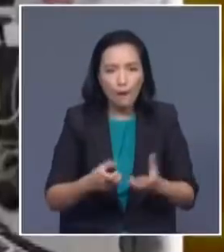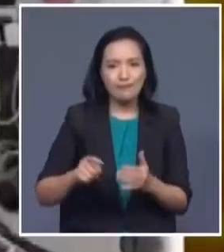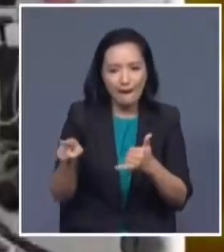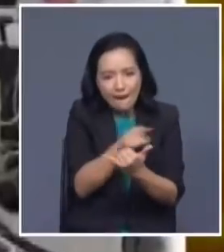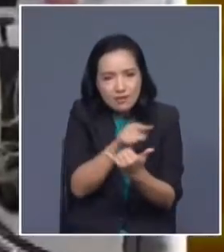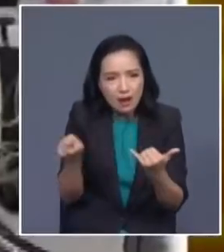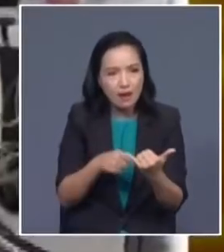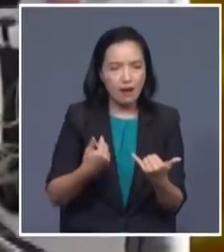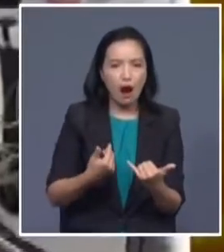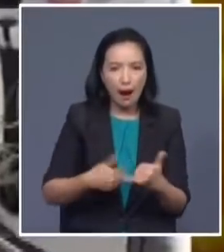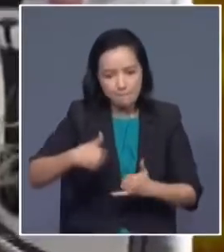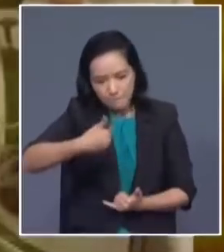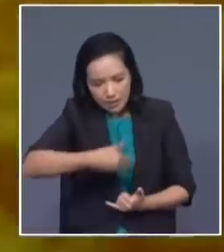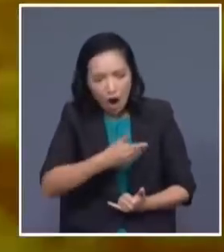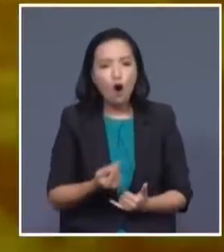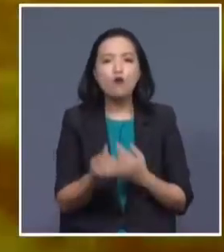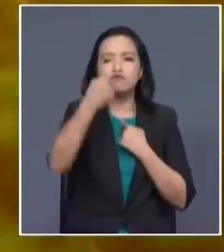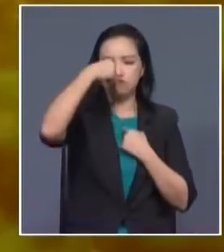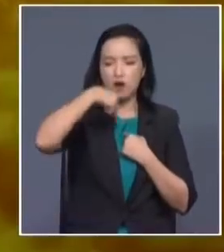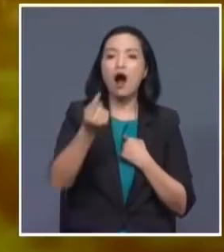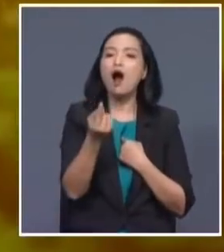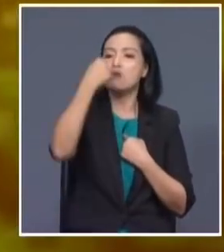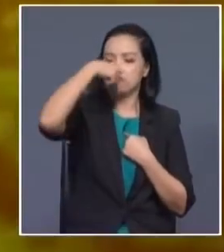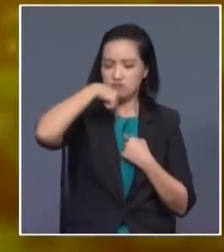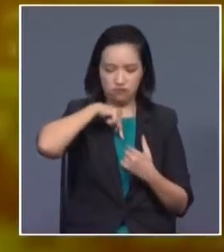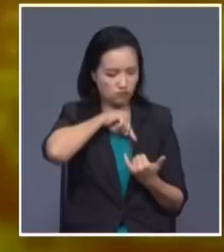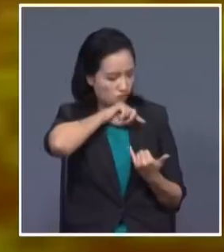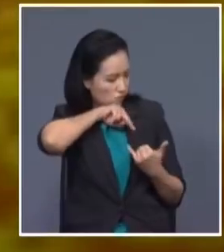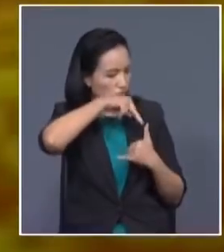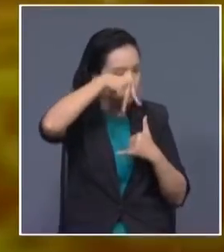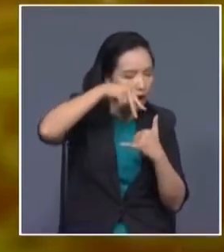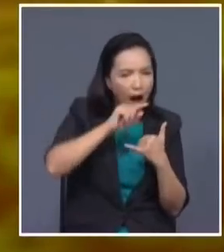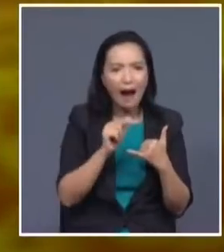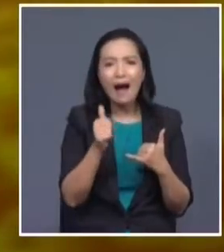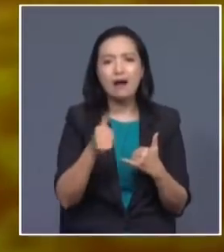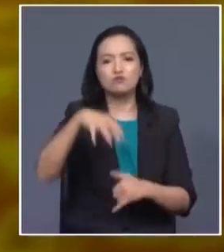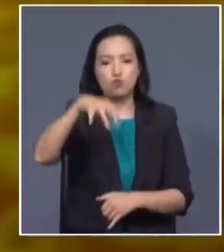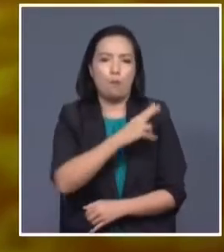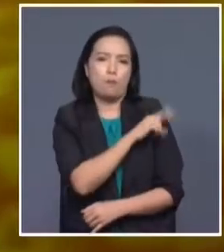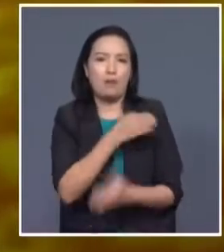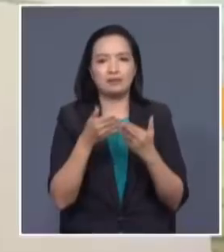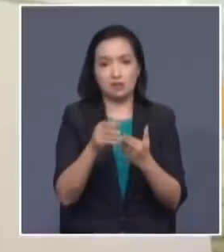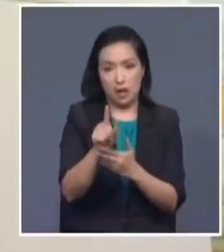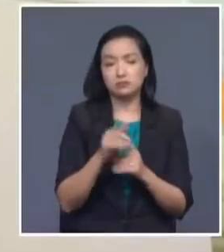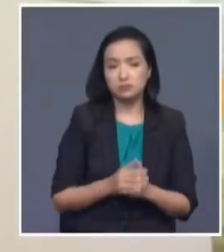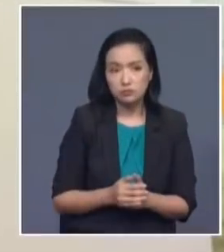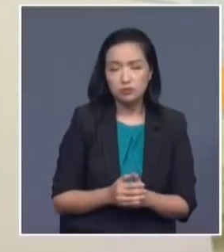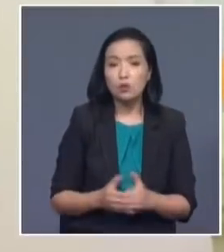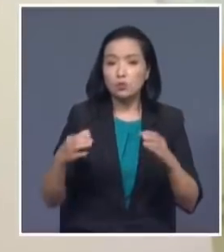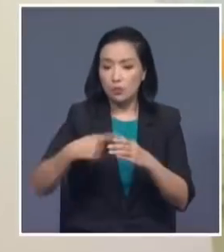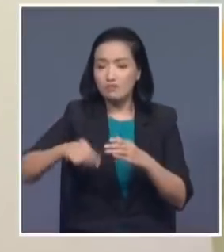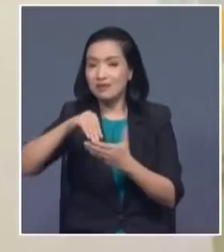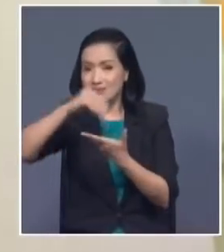ตัดกล้องสองทางเดินอาหารเพื่อช่วยการรักษาแก่ผู้ป่วยด้อยโอกาสที่โรงพยาบาลศิริราชโดยทางกลุ่มนักศึกษา